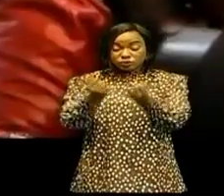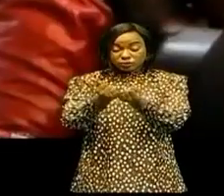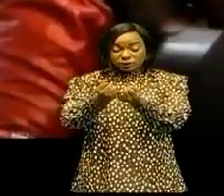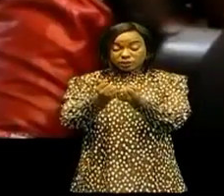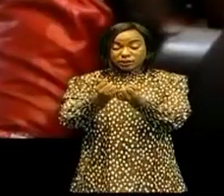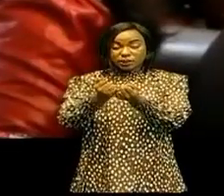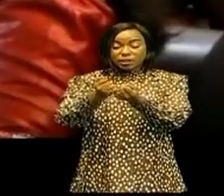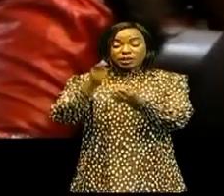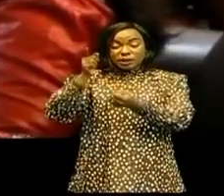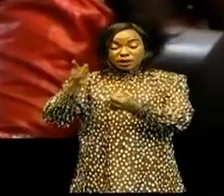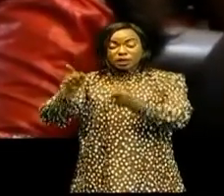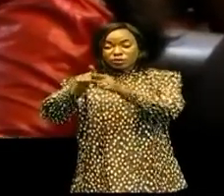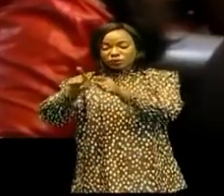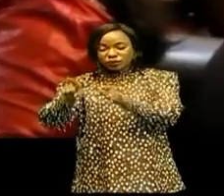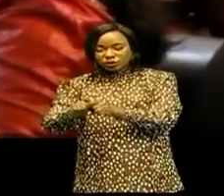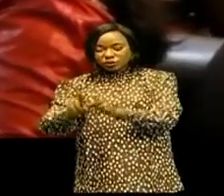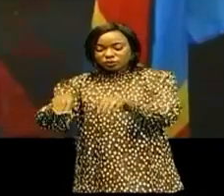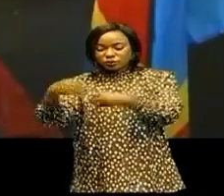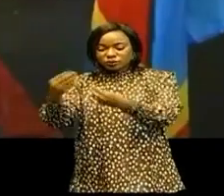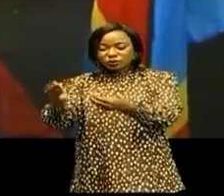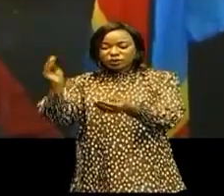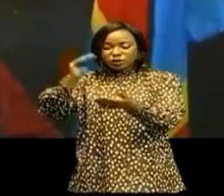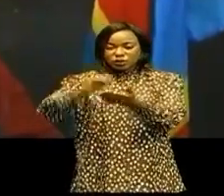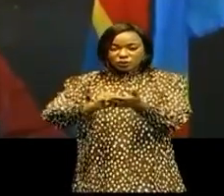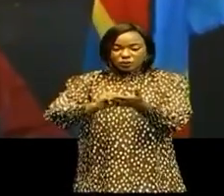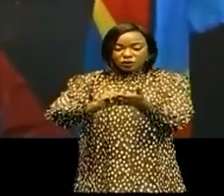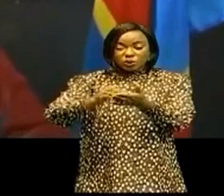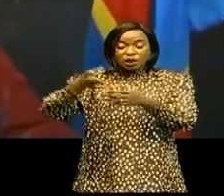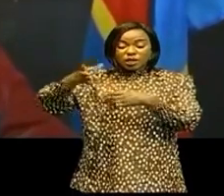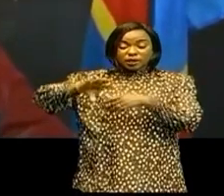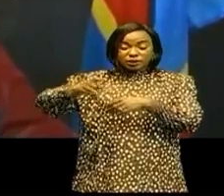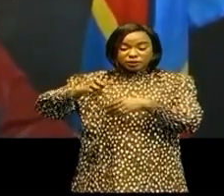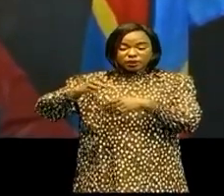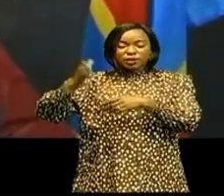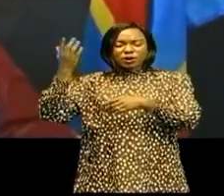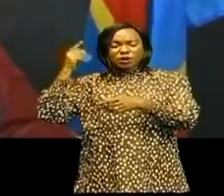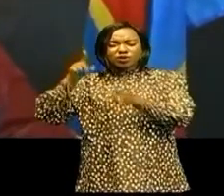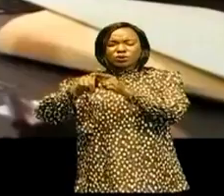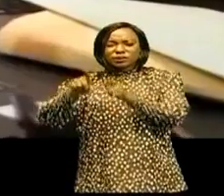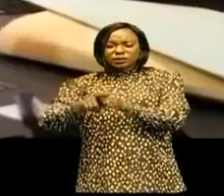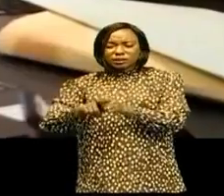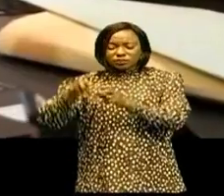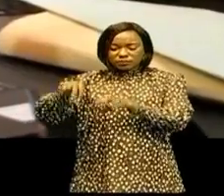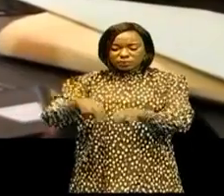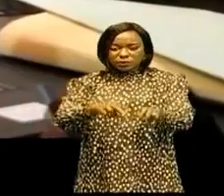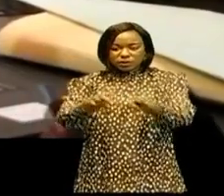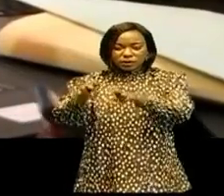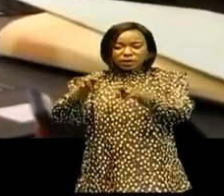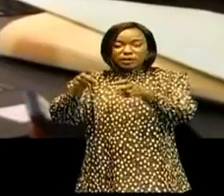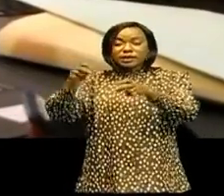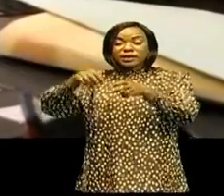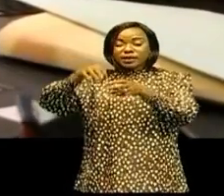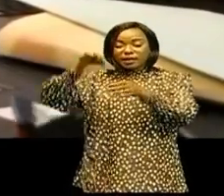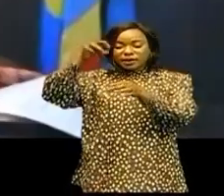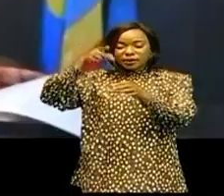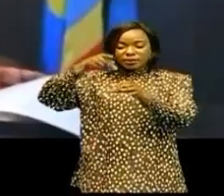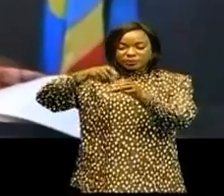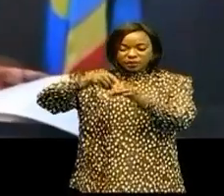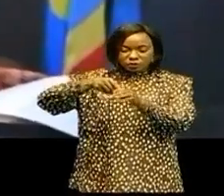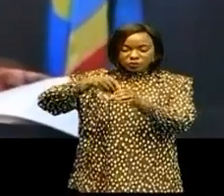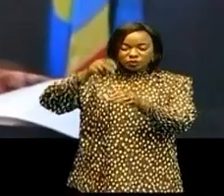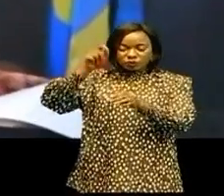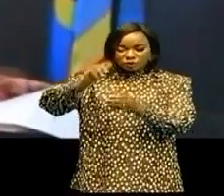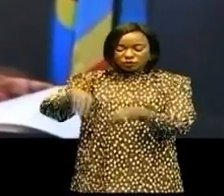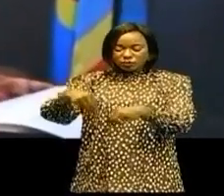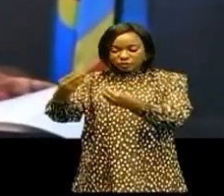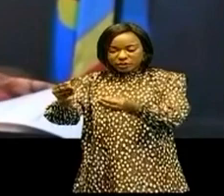l'approvisionnement en carburant de l'usine de la Régie des eaux de Kisangani par les recours au stock stratégique de carburant. Le